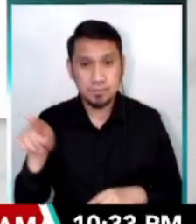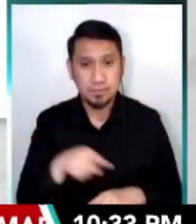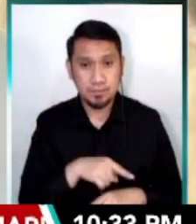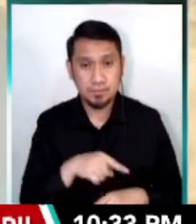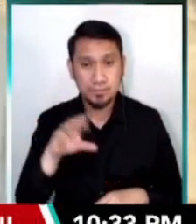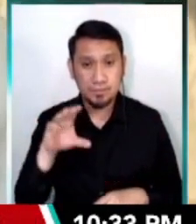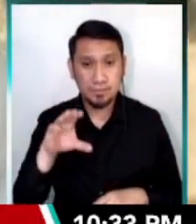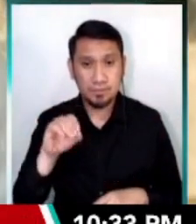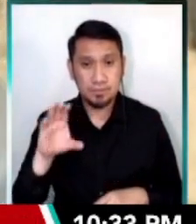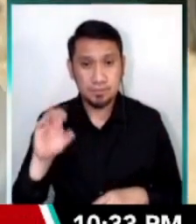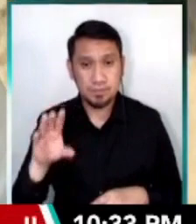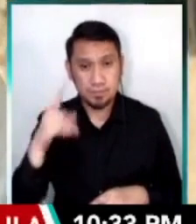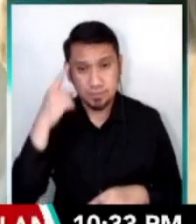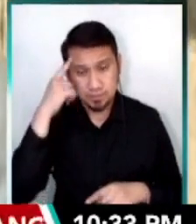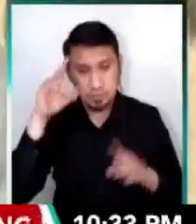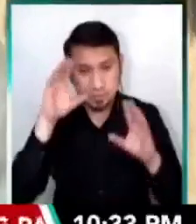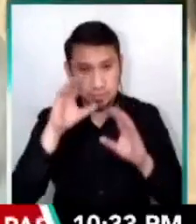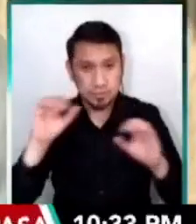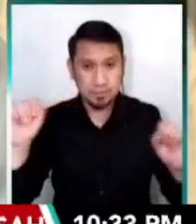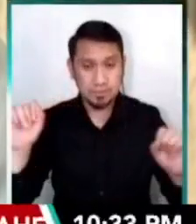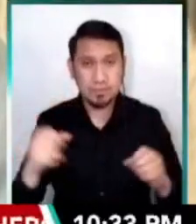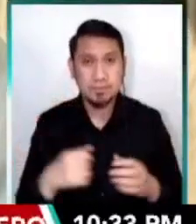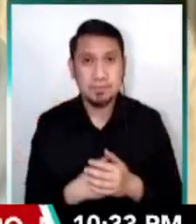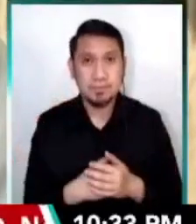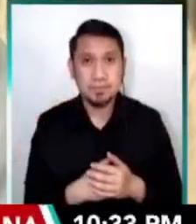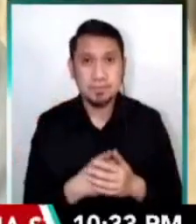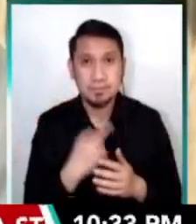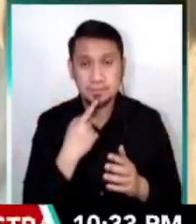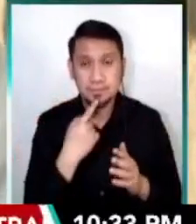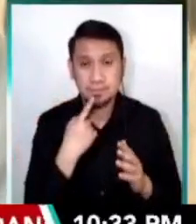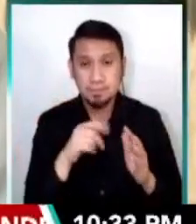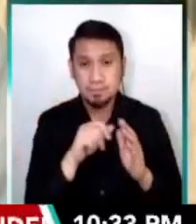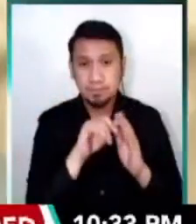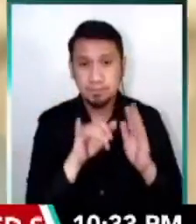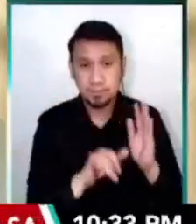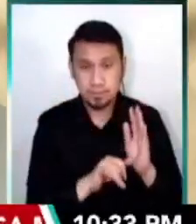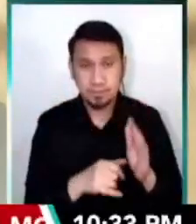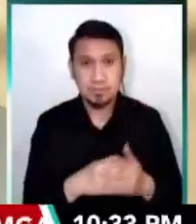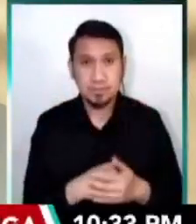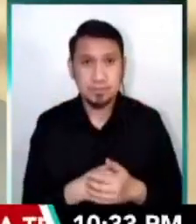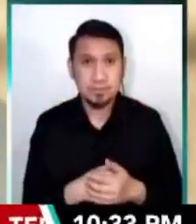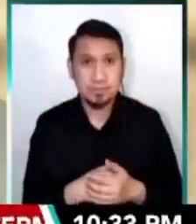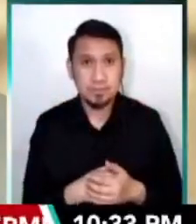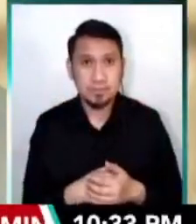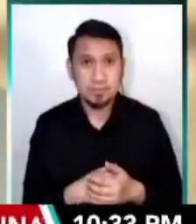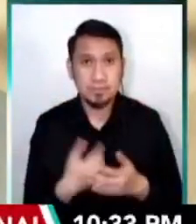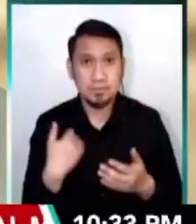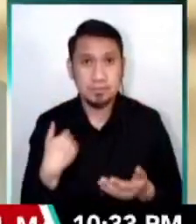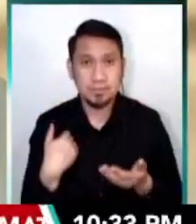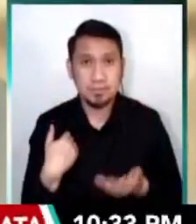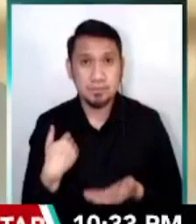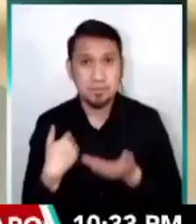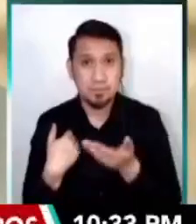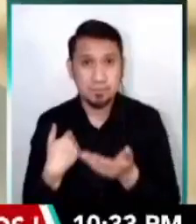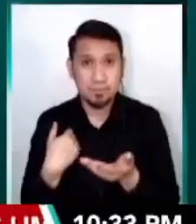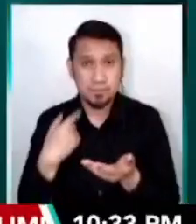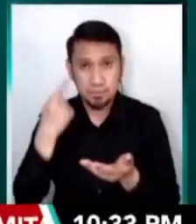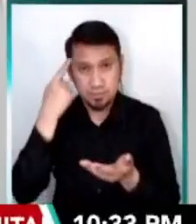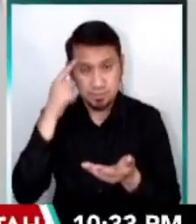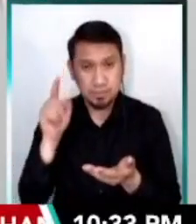batas. Ayon kay Attorney Ray Paulo Santiago na abogado ng petitioners, maghahain sila ng motion for